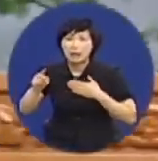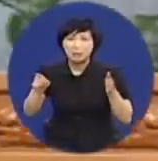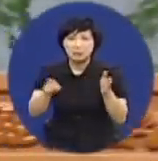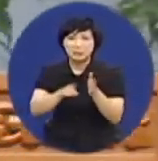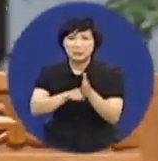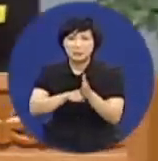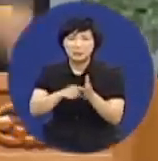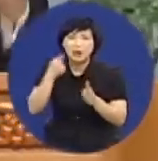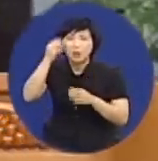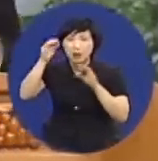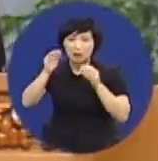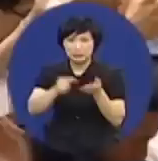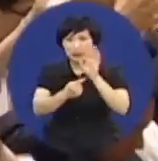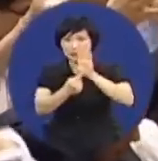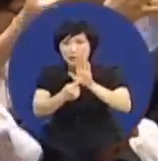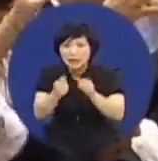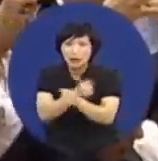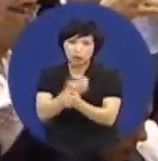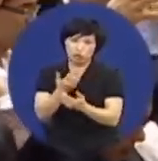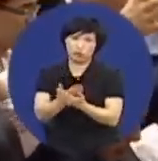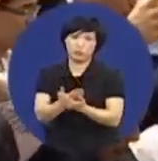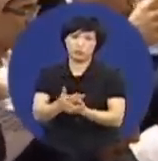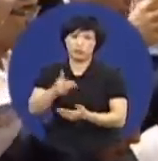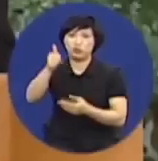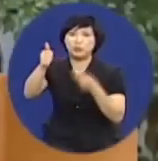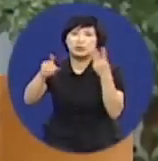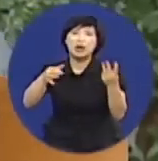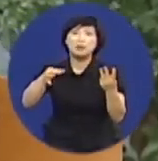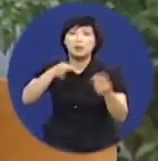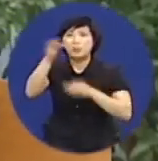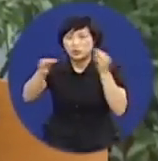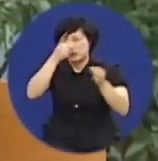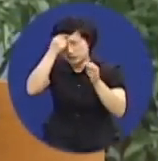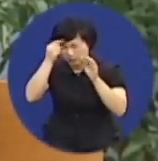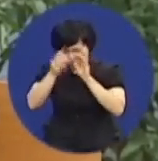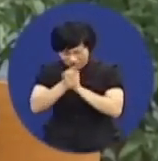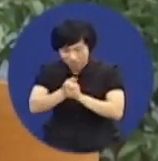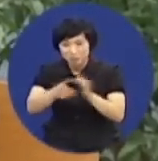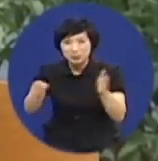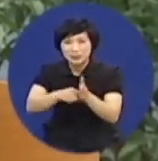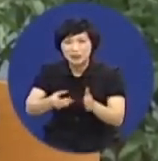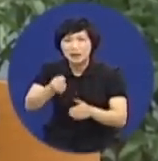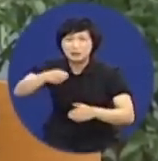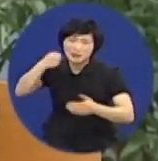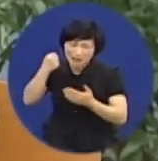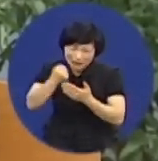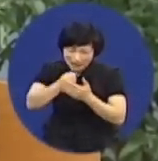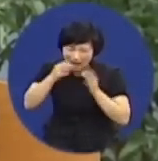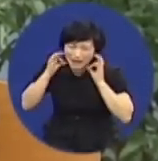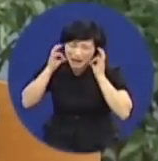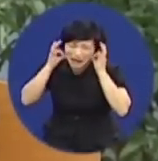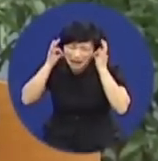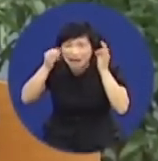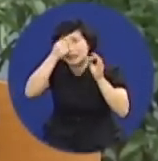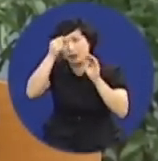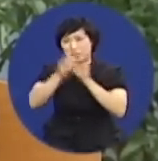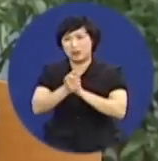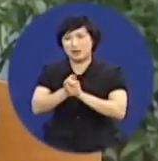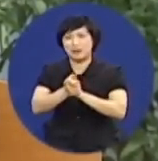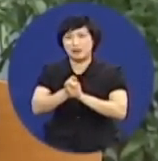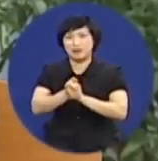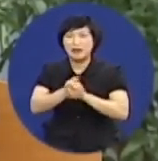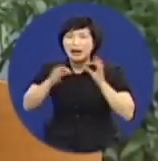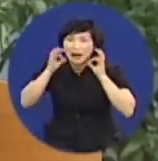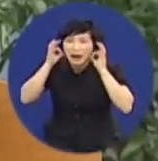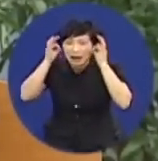癒されますように。皆様の多くの不治の病を癒されますように。主よ、私の信